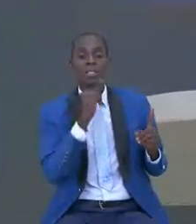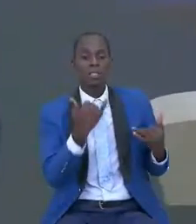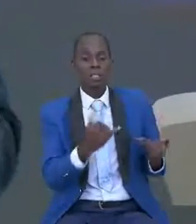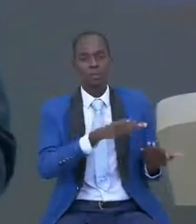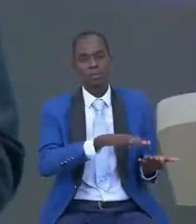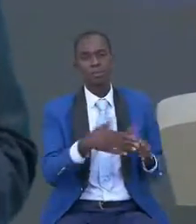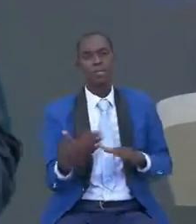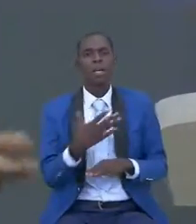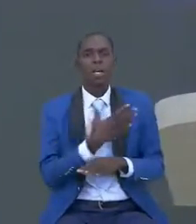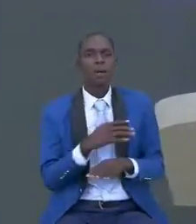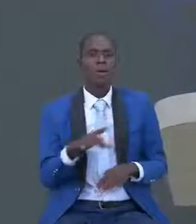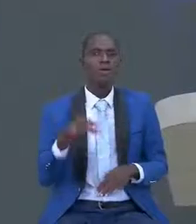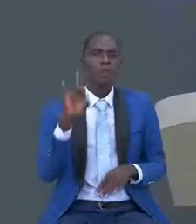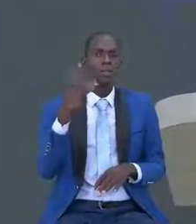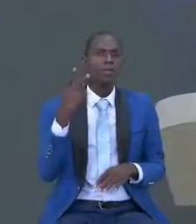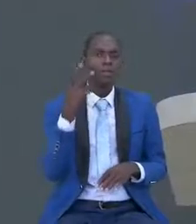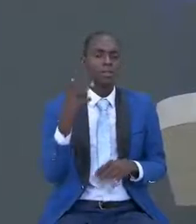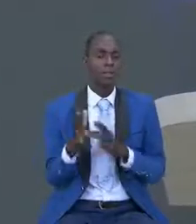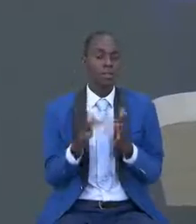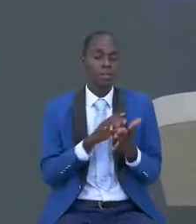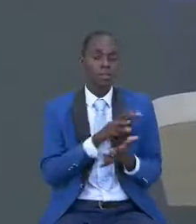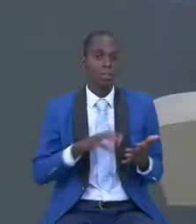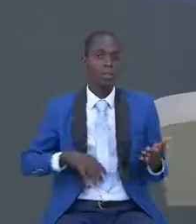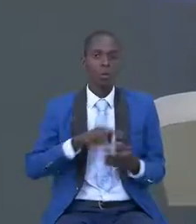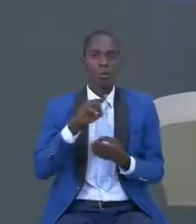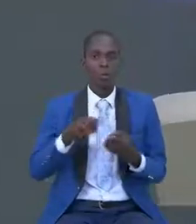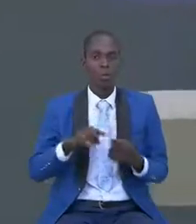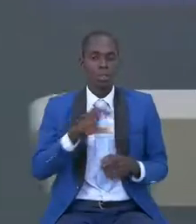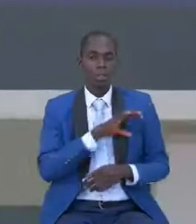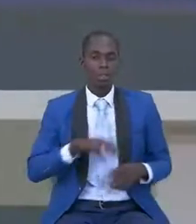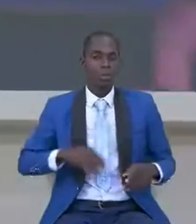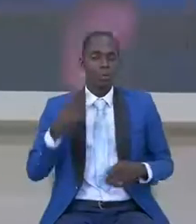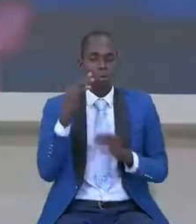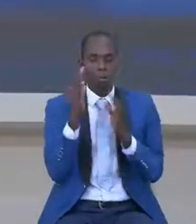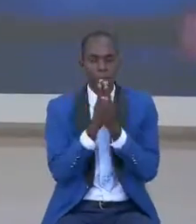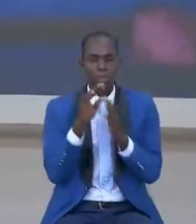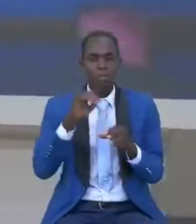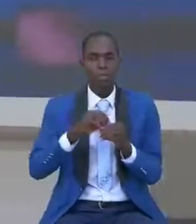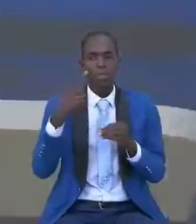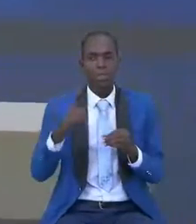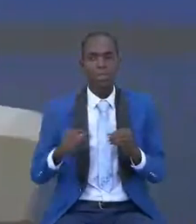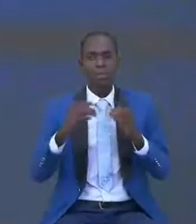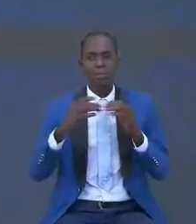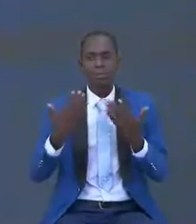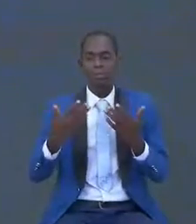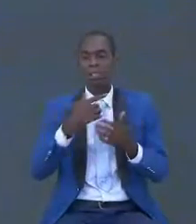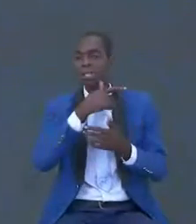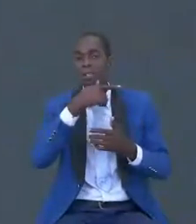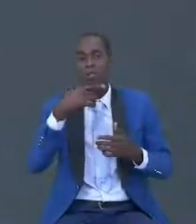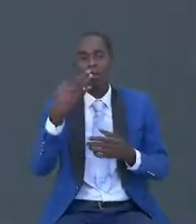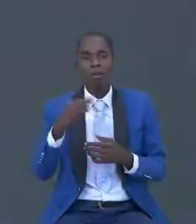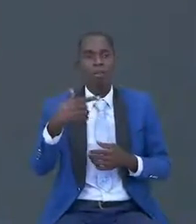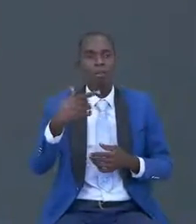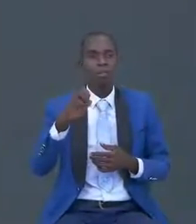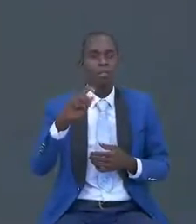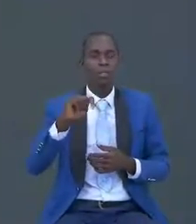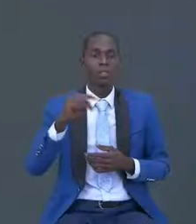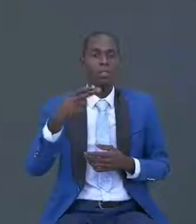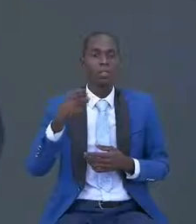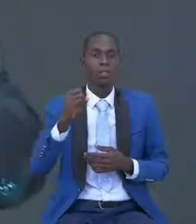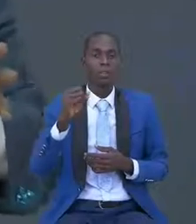Et vous verrez Jésus-Christ, quand il priait dans le jardin de Gethsémané, et l'ange est venu pour le